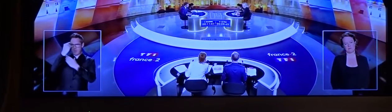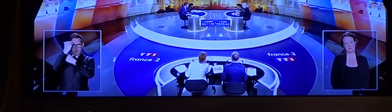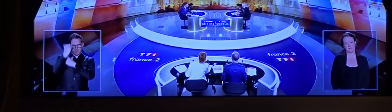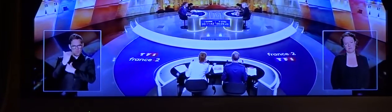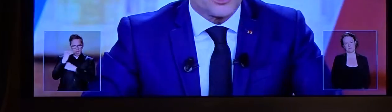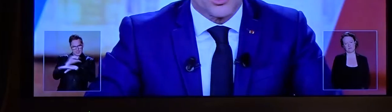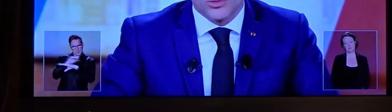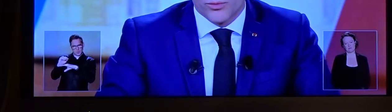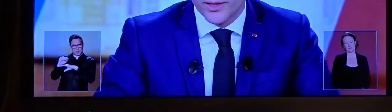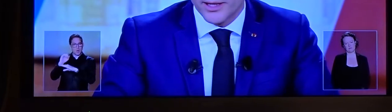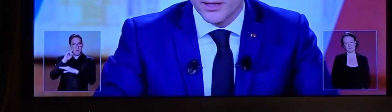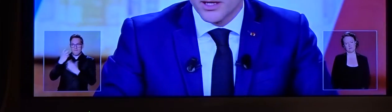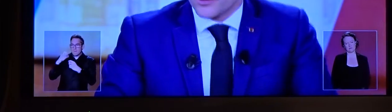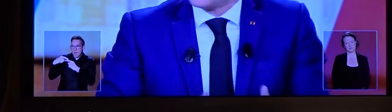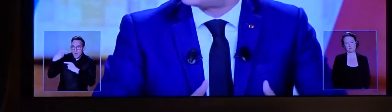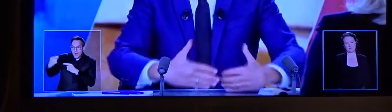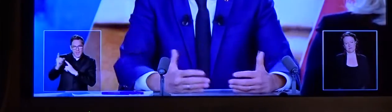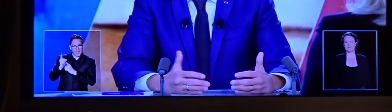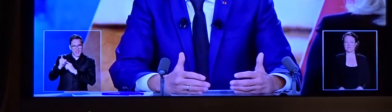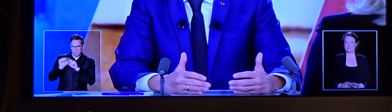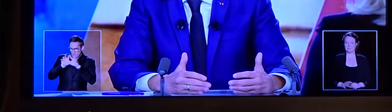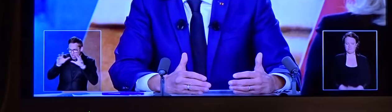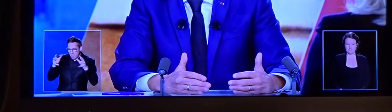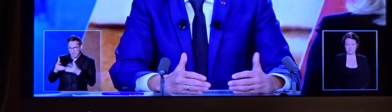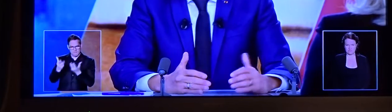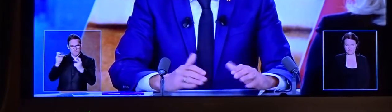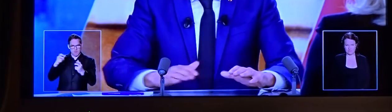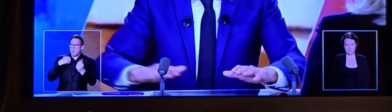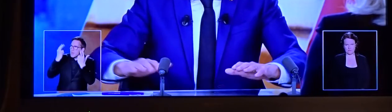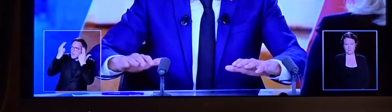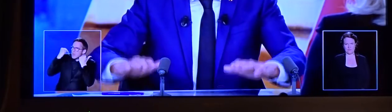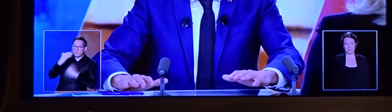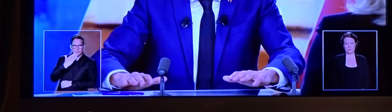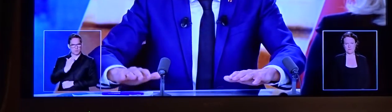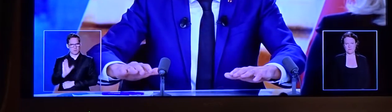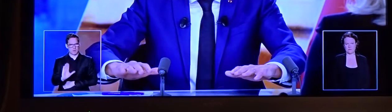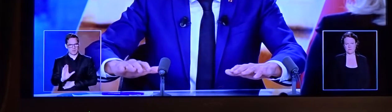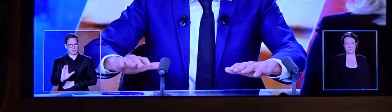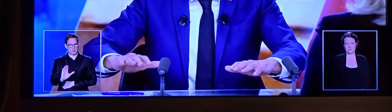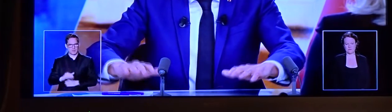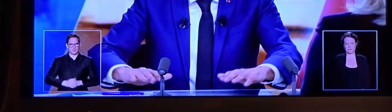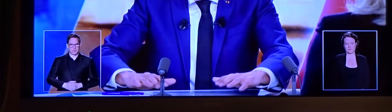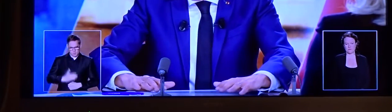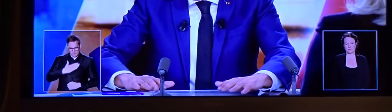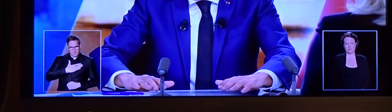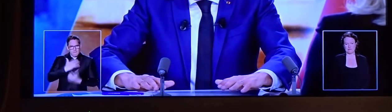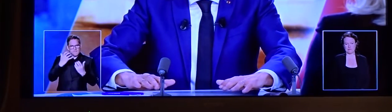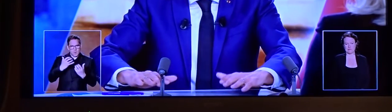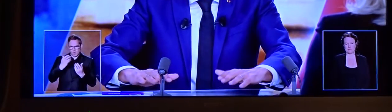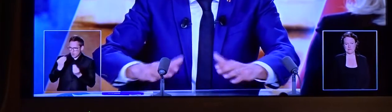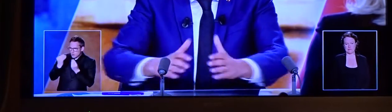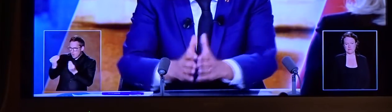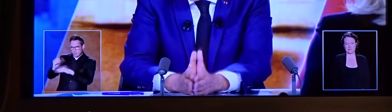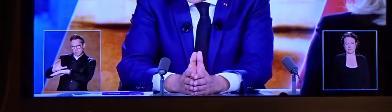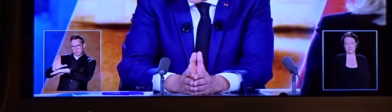c'est-à-dire d'éviter l'élargissement du conflit, parce que nous ne sommes les vassaux de personne, et de progressivement ramener la Russie à la